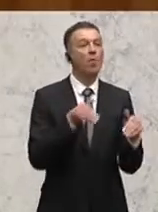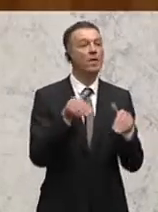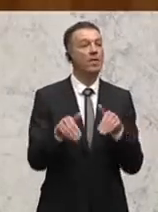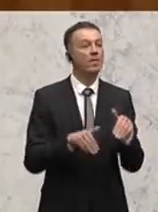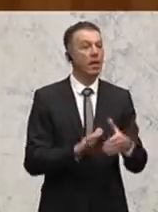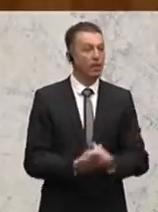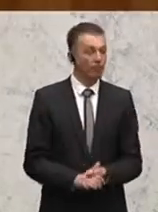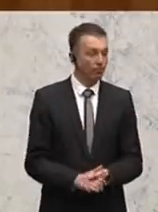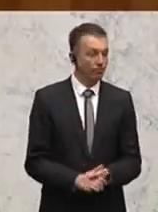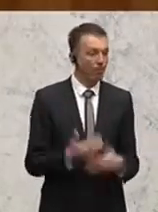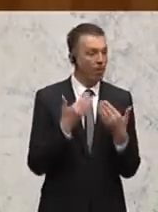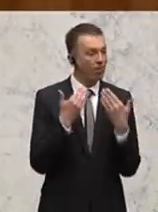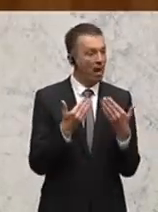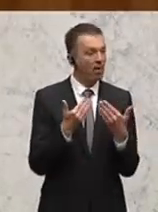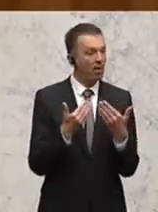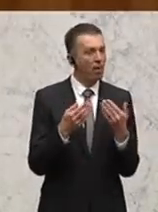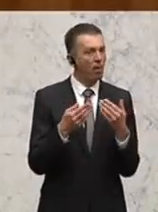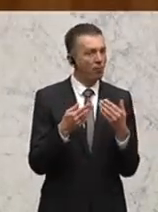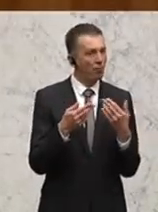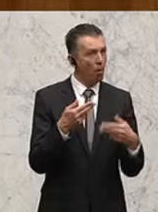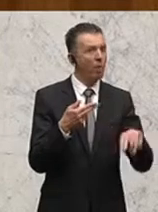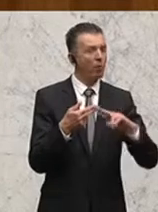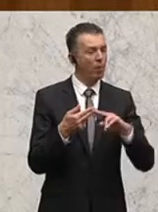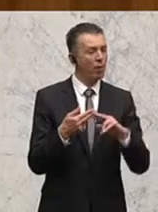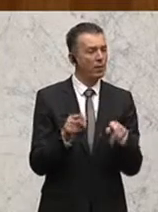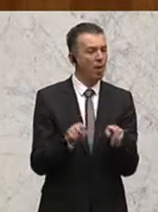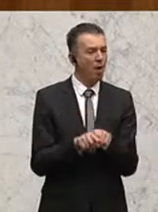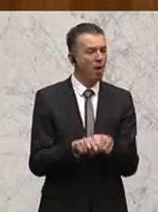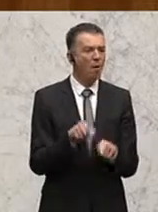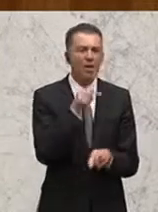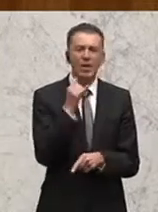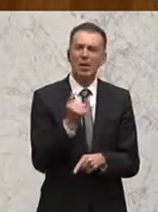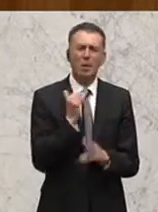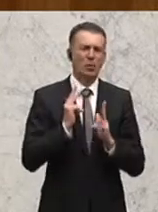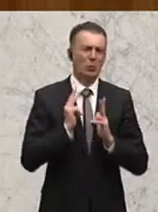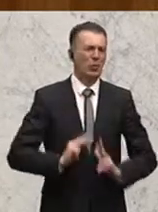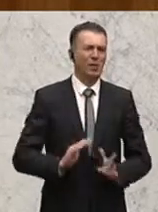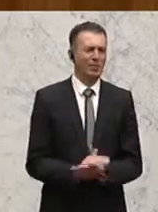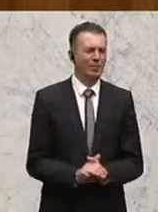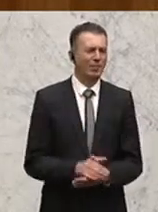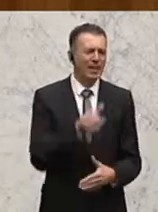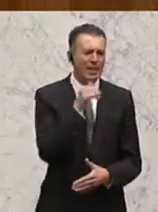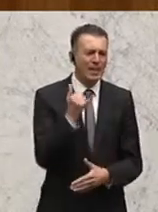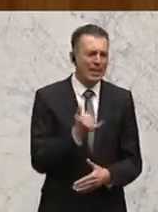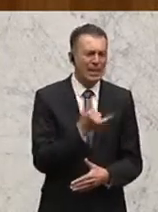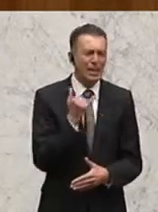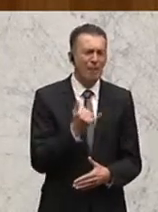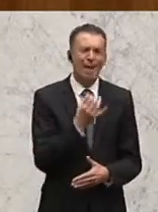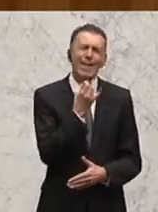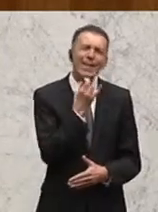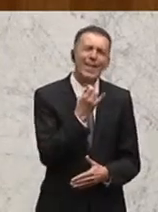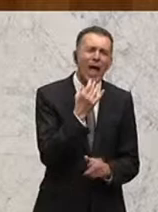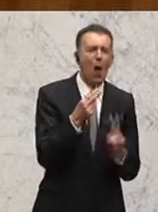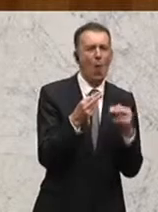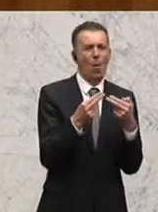Ministerin, danke für Ihre Antworten, auch wenn Sie nicht immer befriedigend waren und nicht immer jene